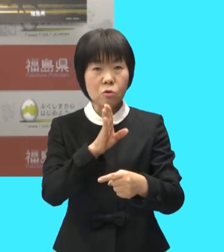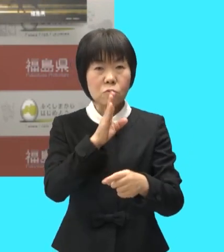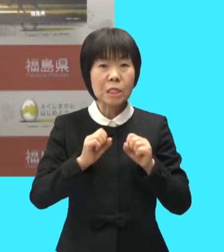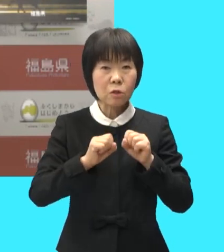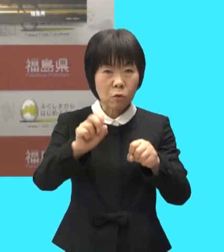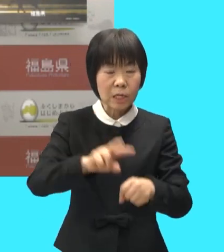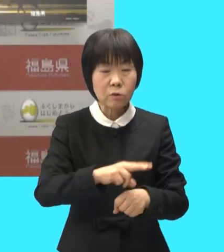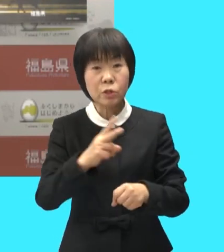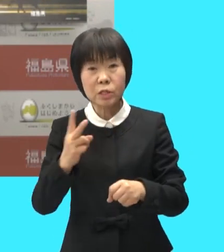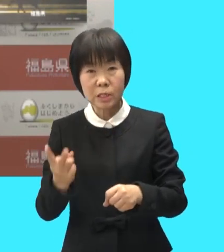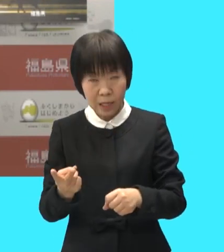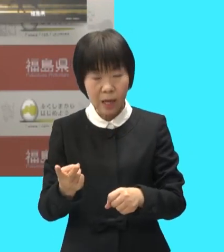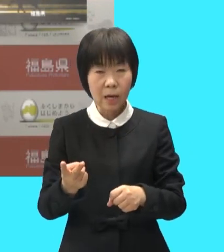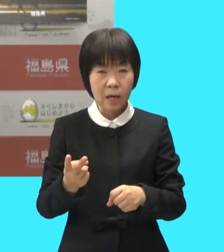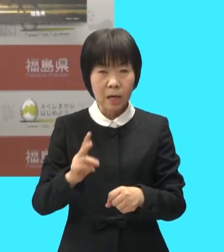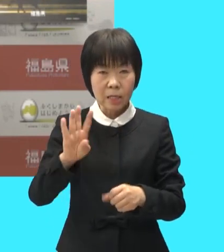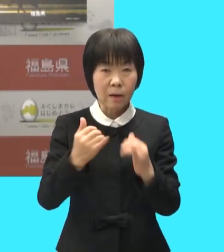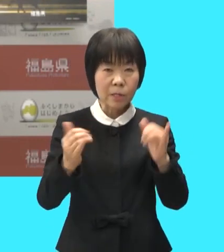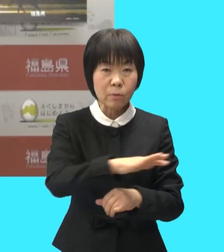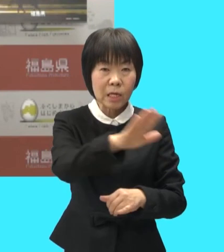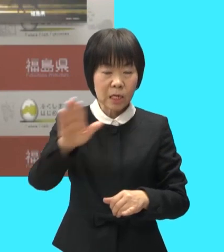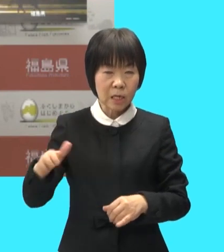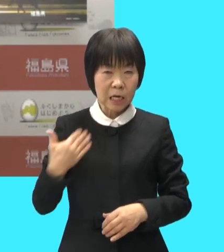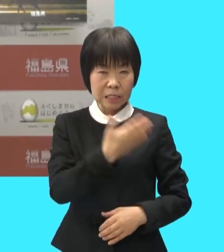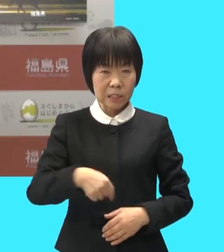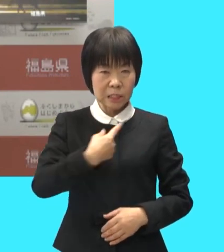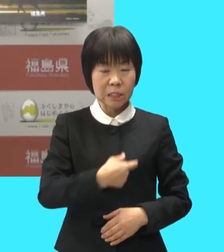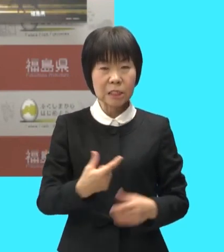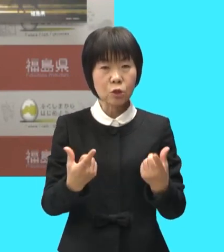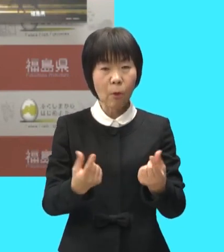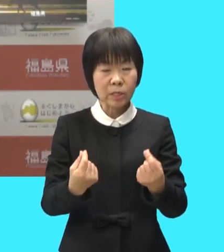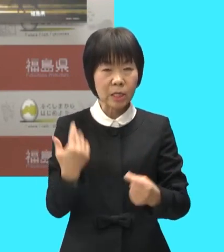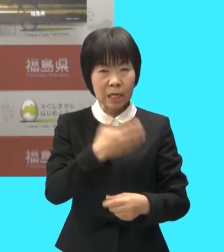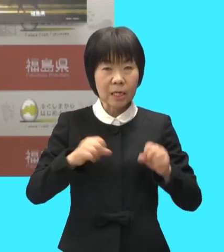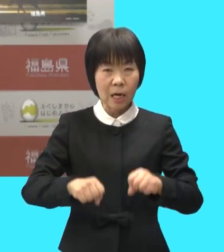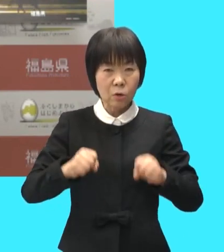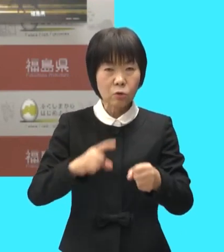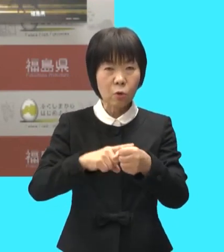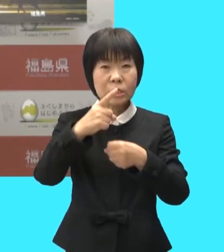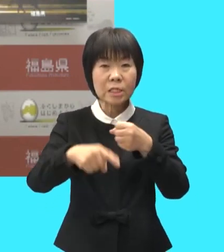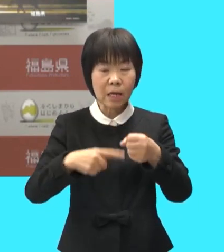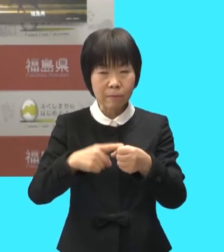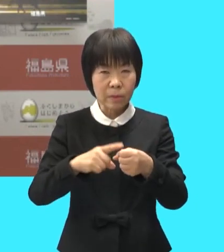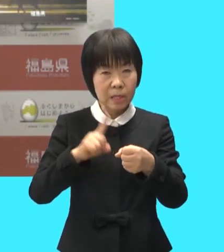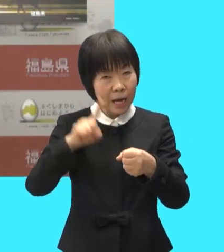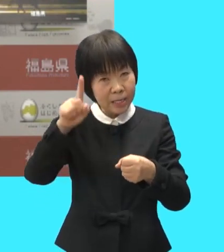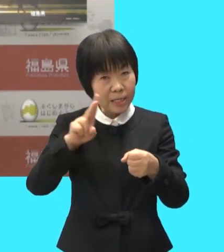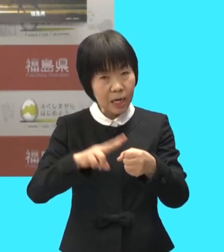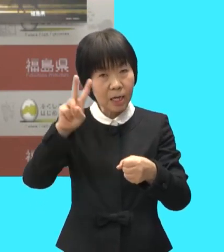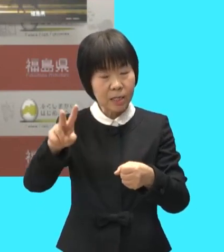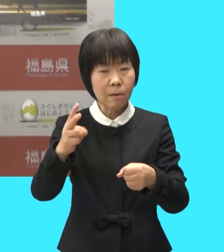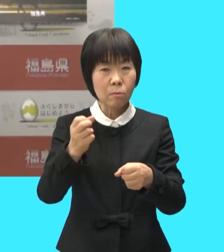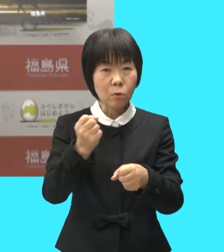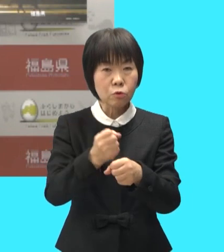、県民の皆さんが心身ともに健康である一年、そしてまた来年再来年を作り上げること